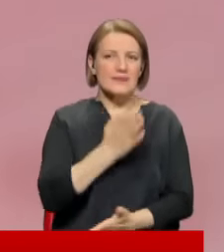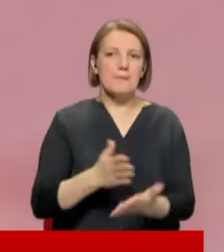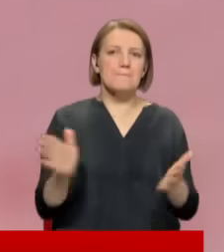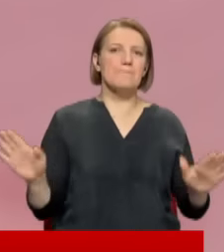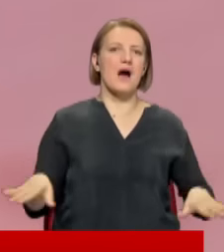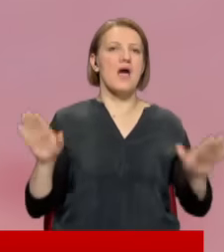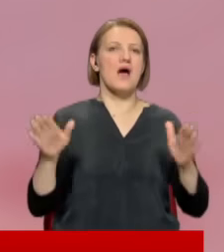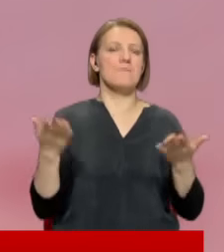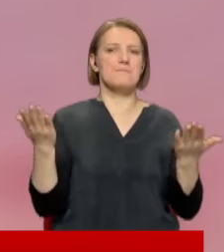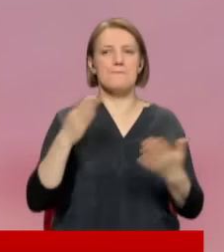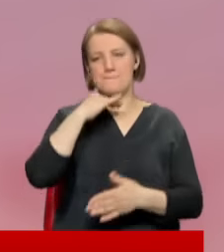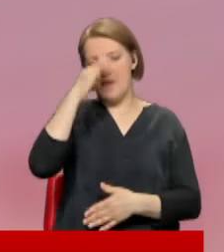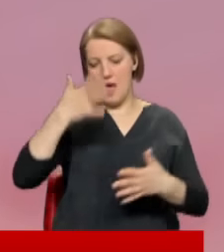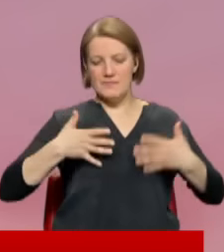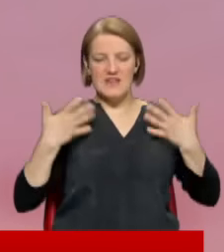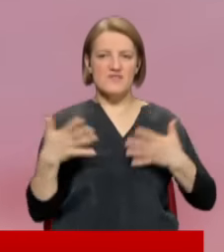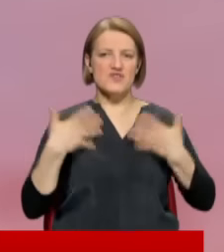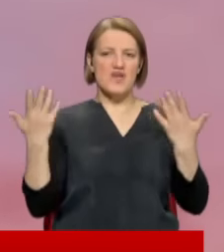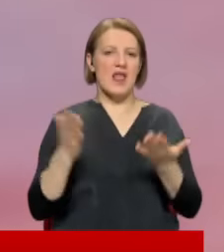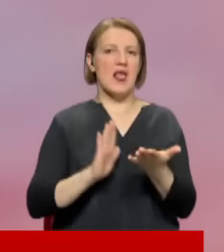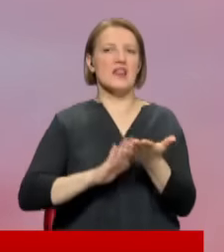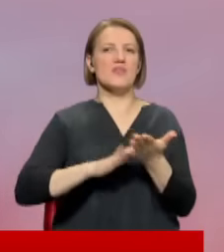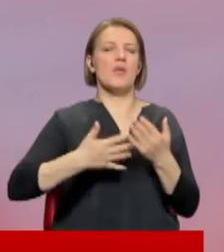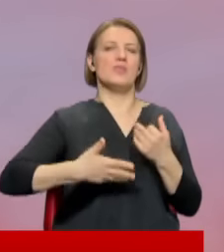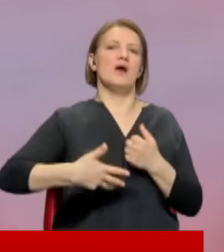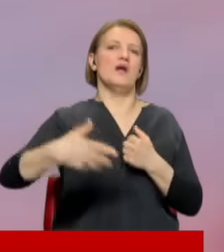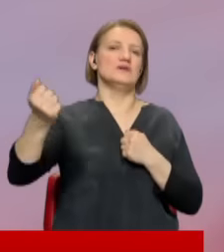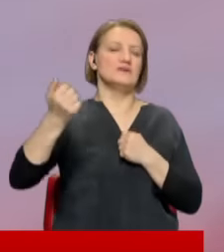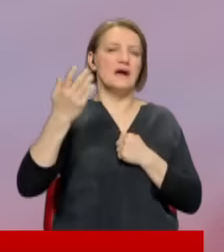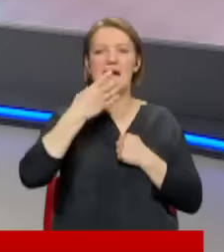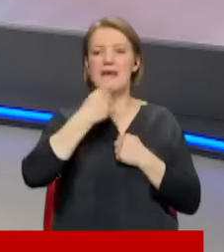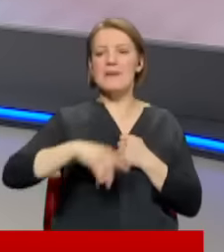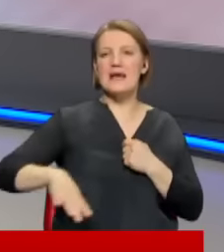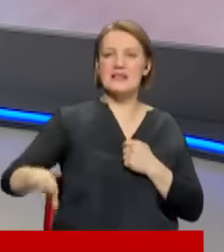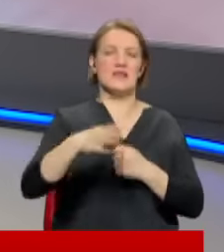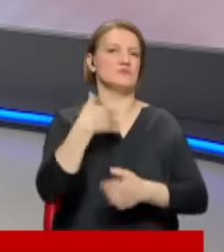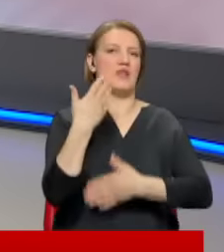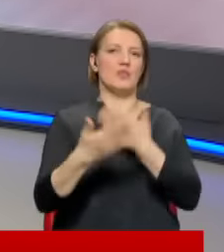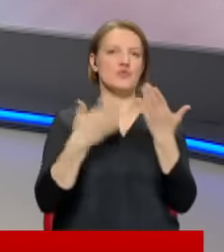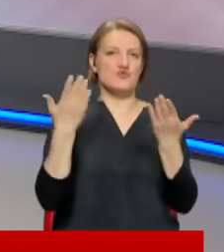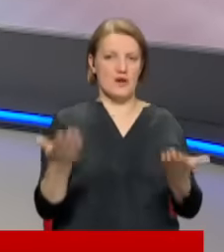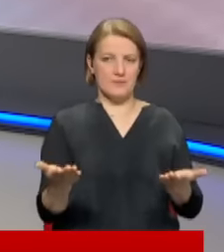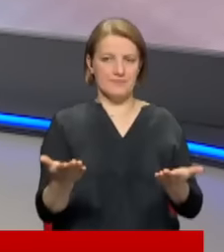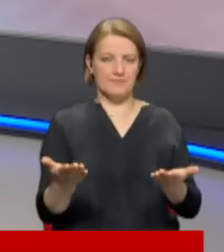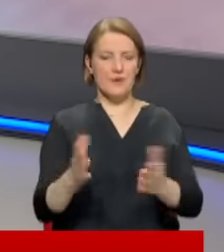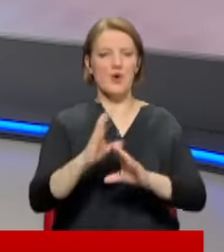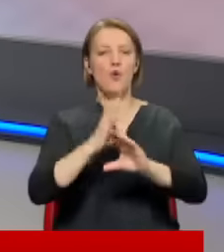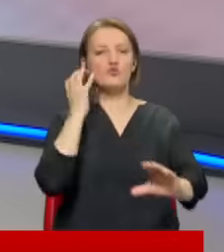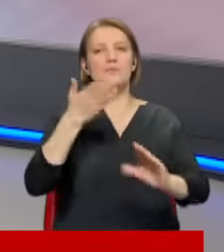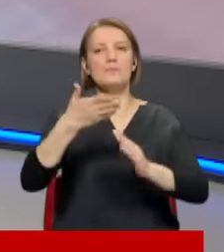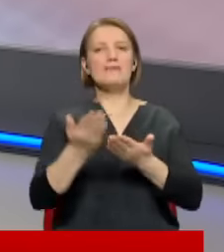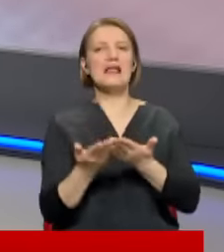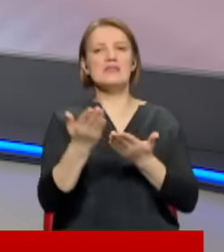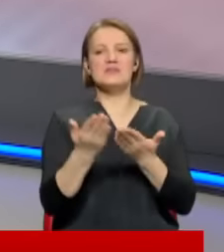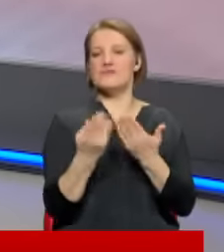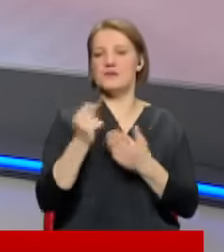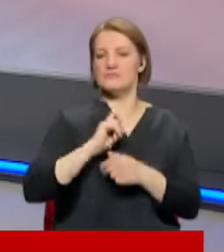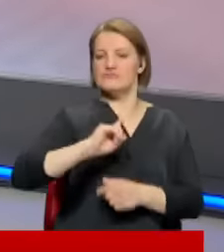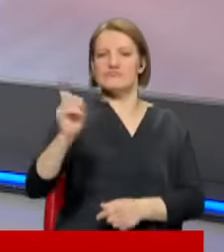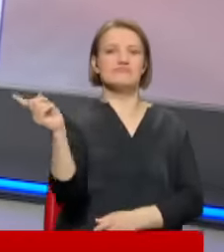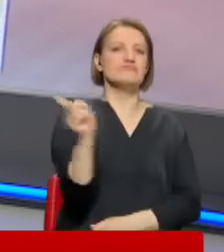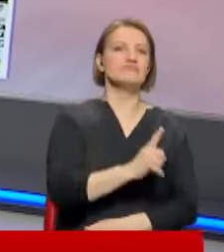bayramı ya da bayram sevinci elinden alındı, emeklerimiz anlatacak. Otobüs biletleri, gidiş